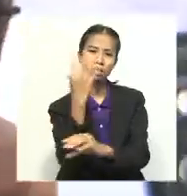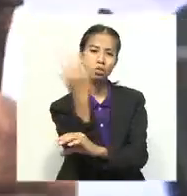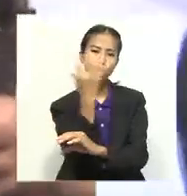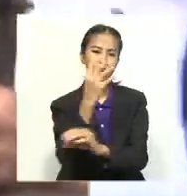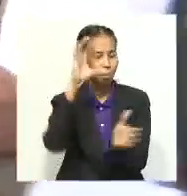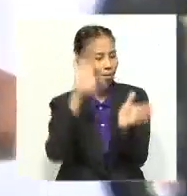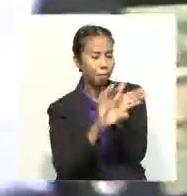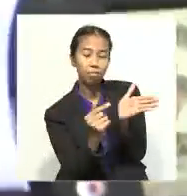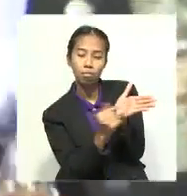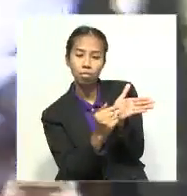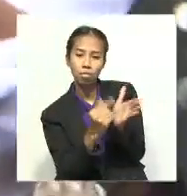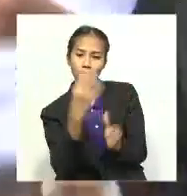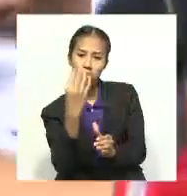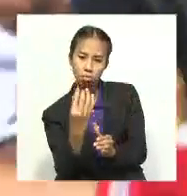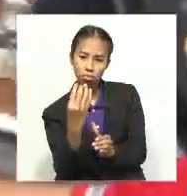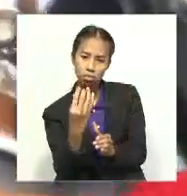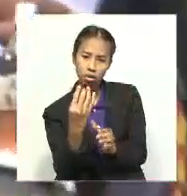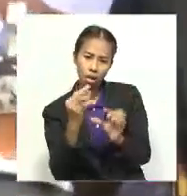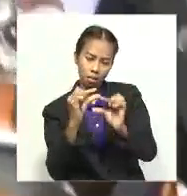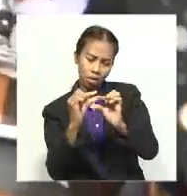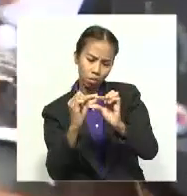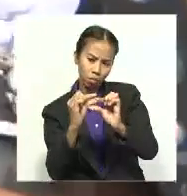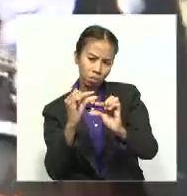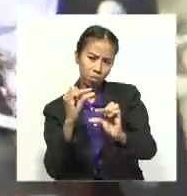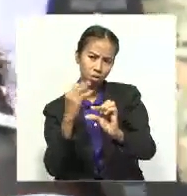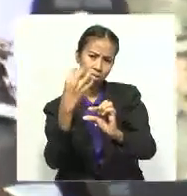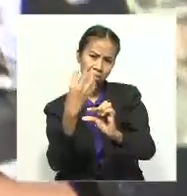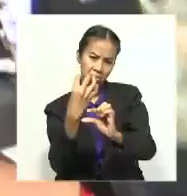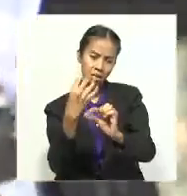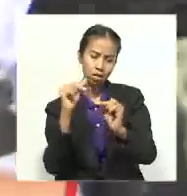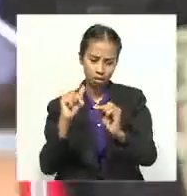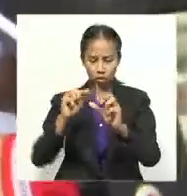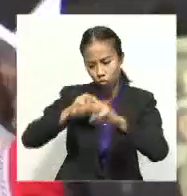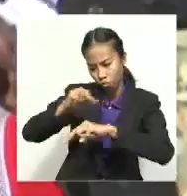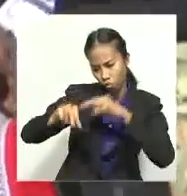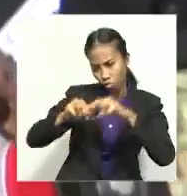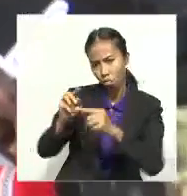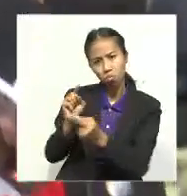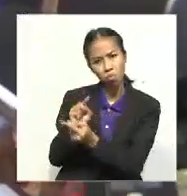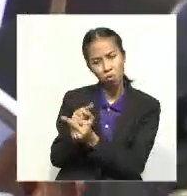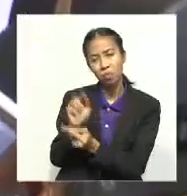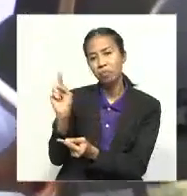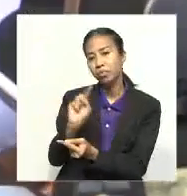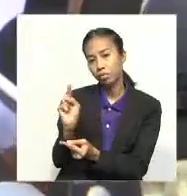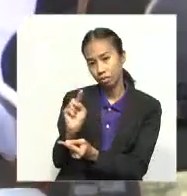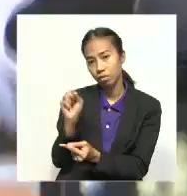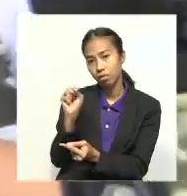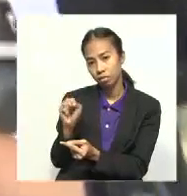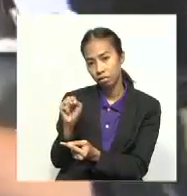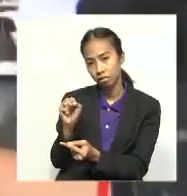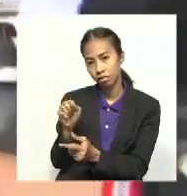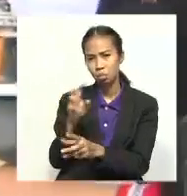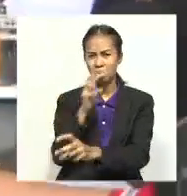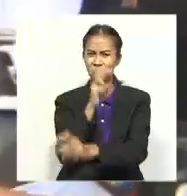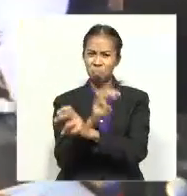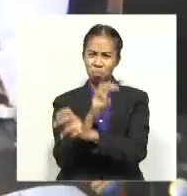แล้วก็มีแคโทดยาวๆข้างหลังในหลอดนี้นะครับจากการตรวจสอบแล้วปรากฏว่าในจอแก้วเหล่านี้มี